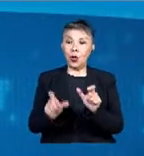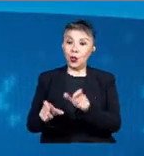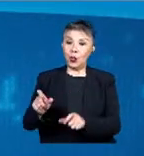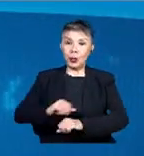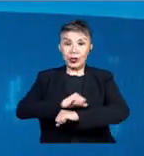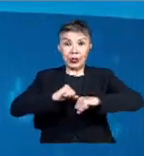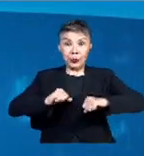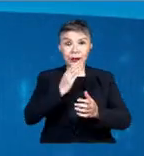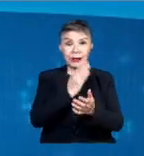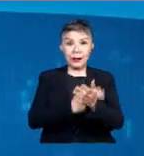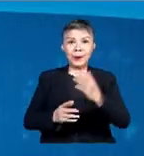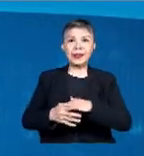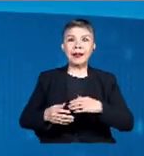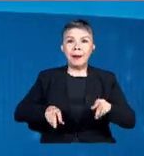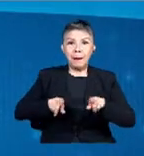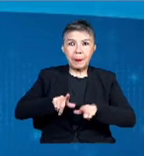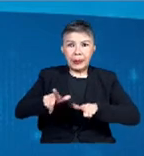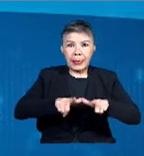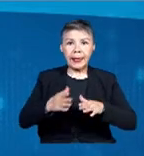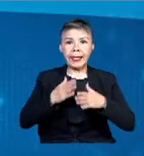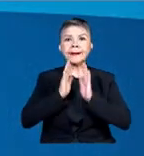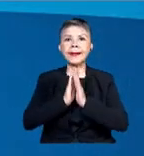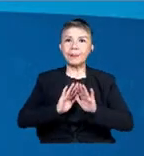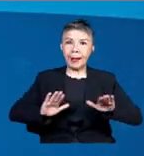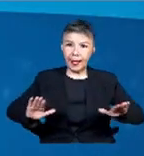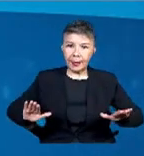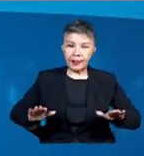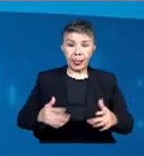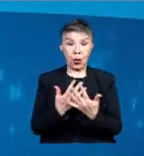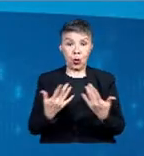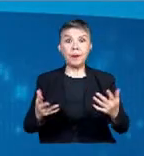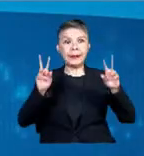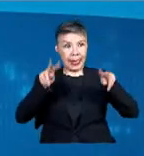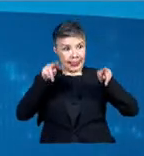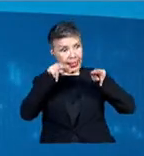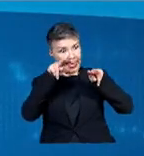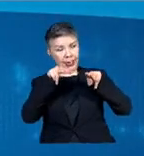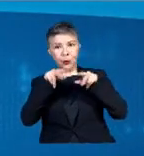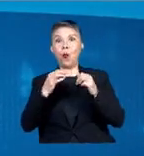dapat bertanding dengan nyaman. Dan seluruh mata pun melihat